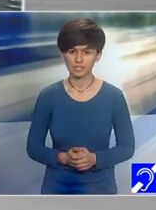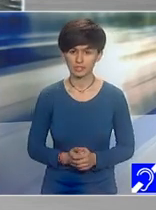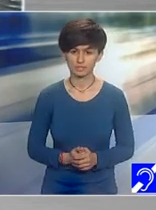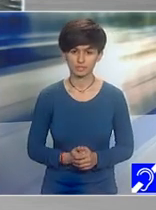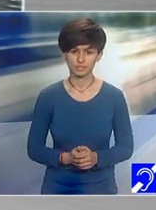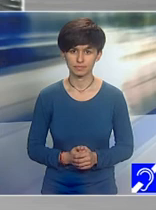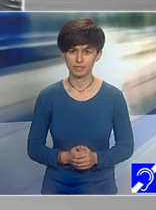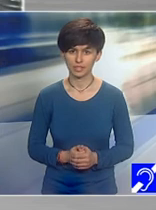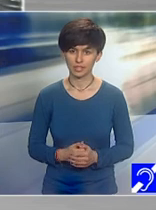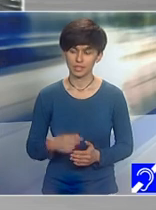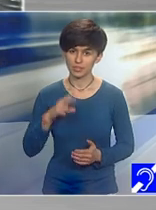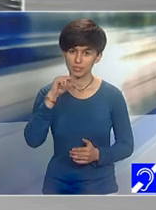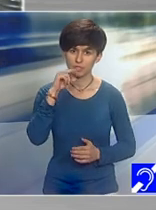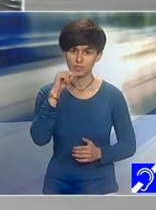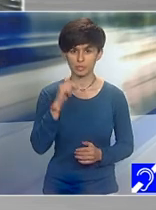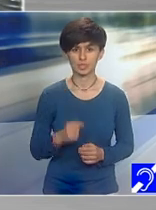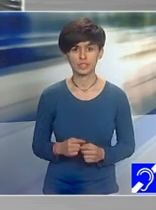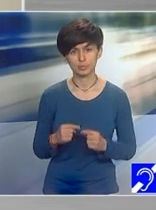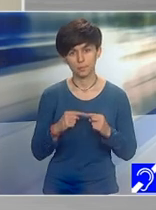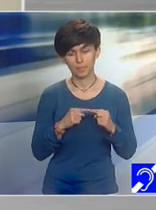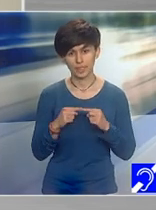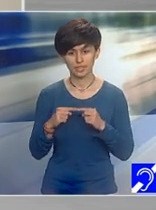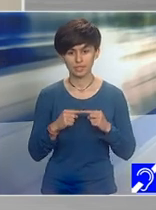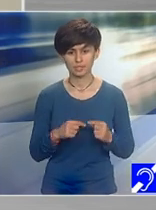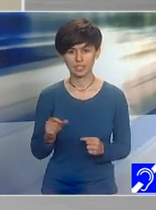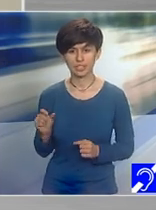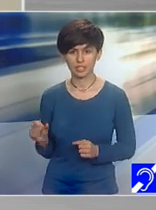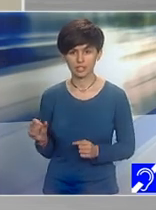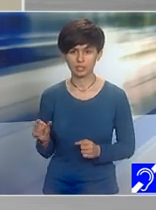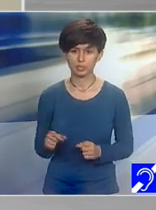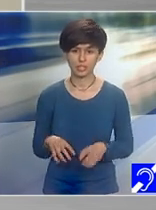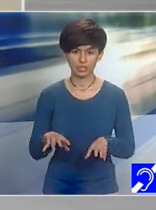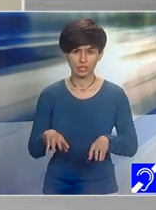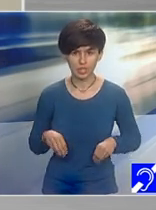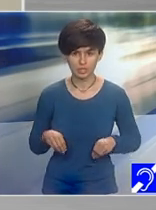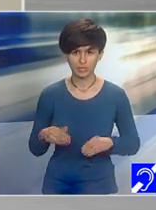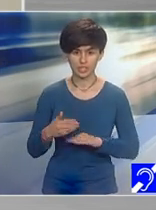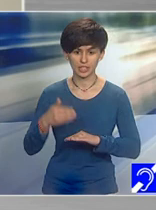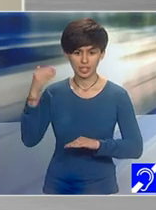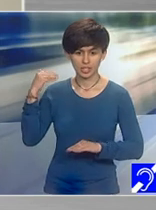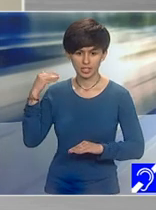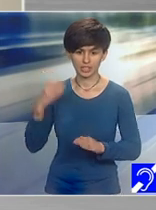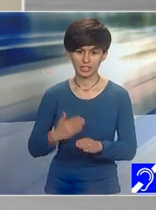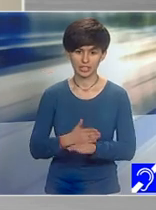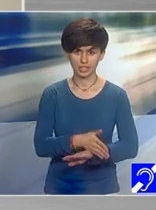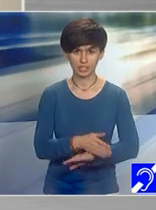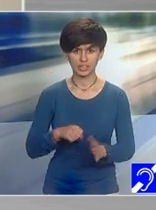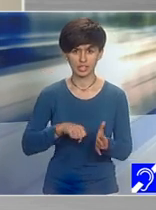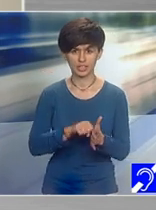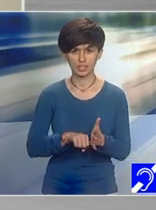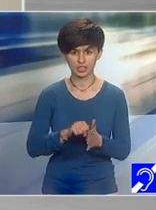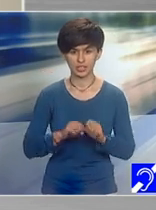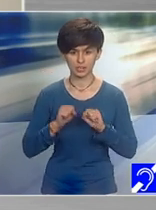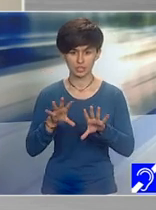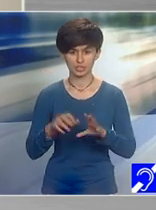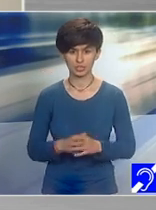să trecem la dezbaterea temelor agreate de comun acord înaintea intrării noastre în emisie și e firesc prin prisma acestor